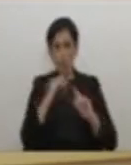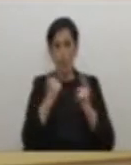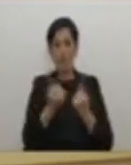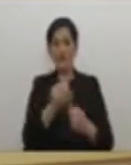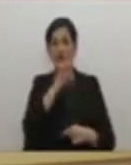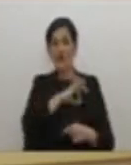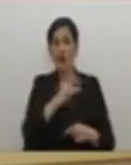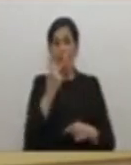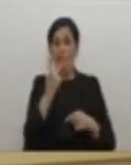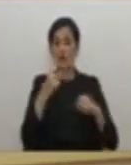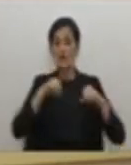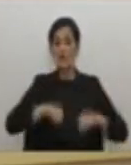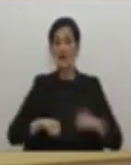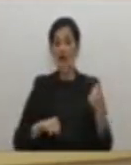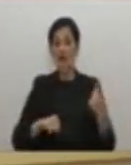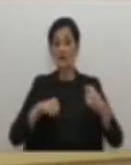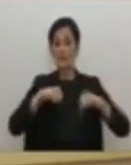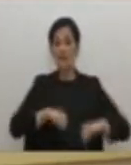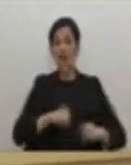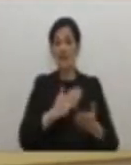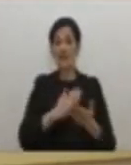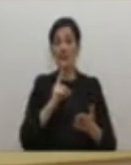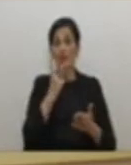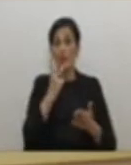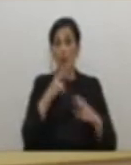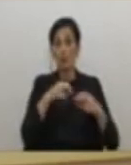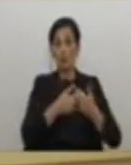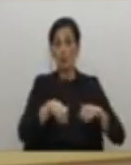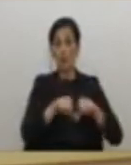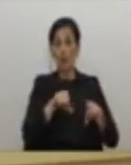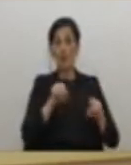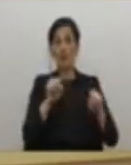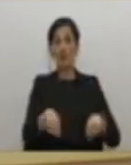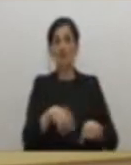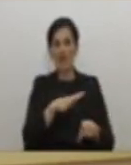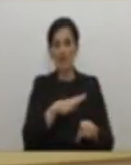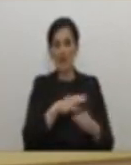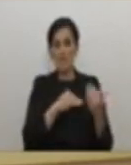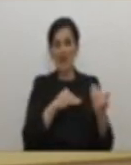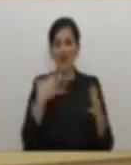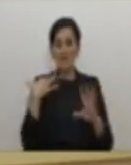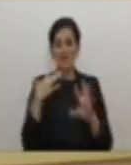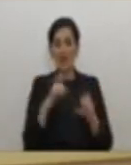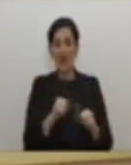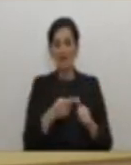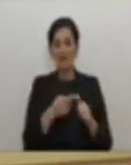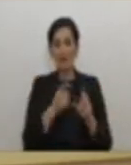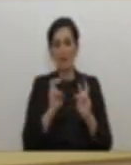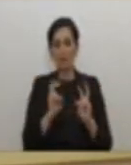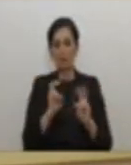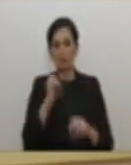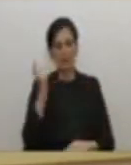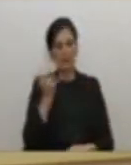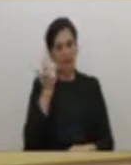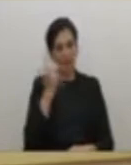ორი ბერკეტი. ერთი ბერკეტი არის ის, რომ ორ კომისიაში, სადაც შესაძლებელი იყო მათი მხარდამჭერი, ეგრეთ წოდებული